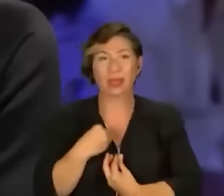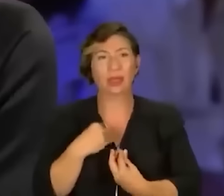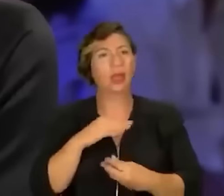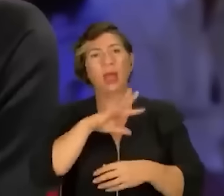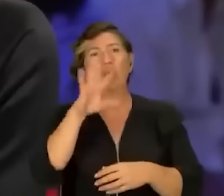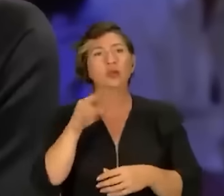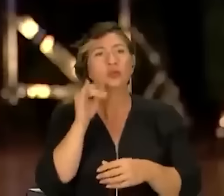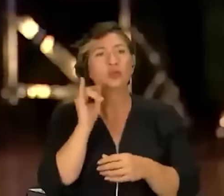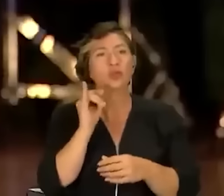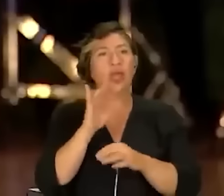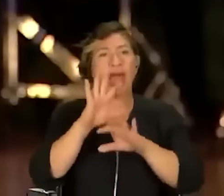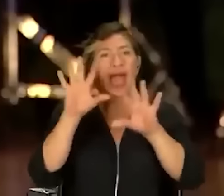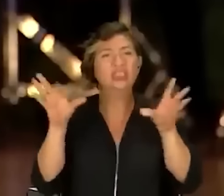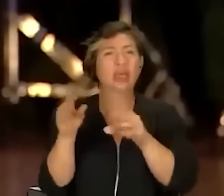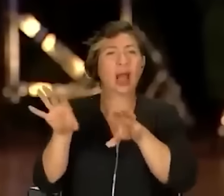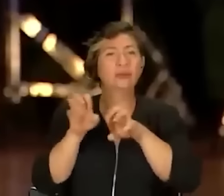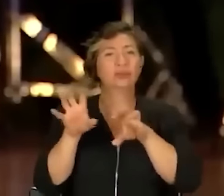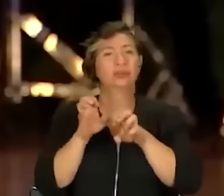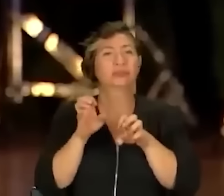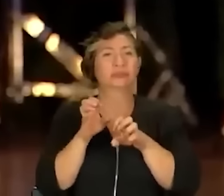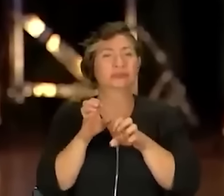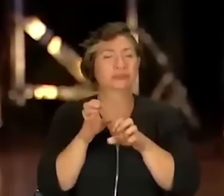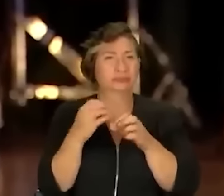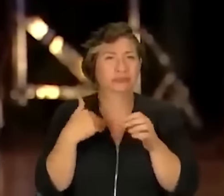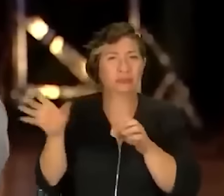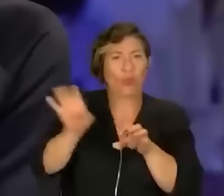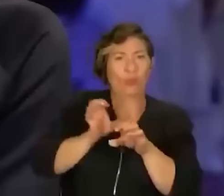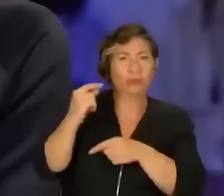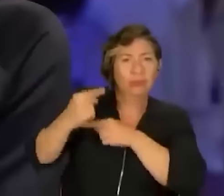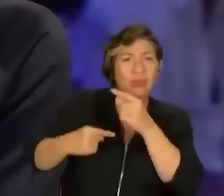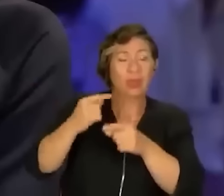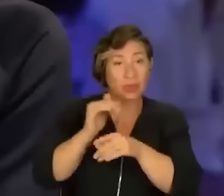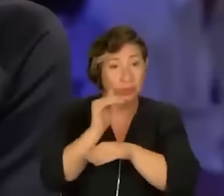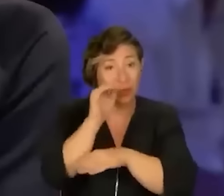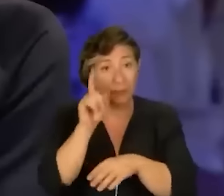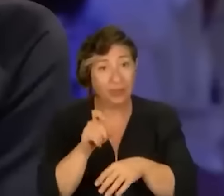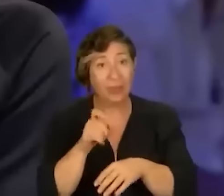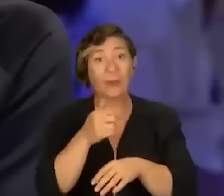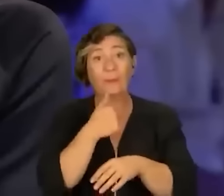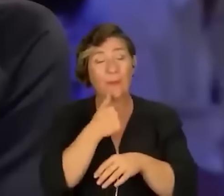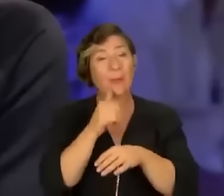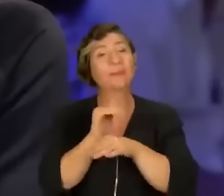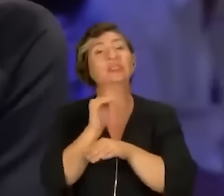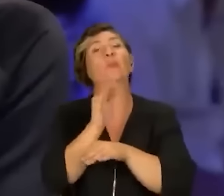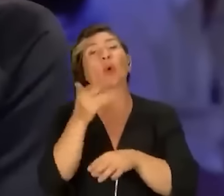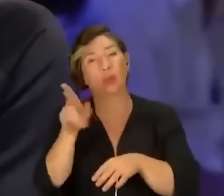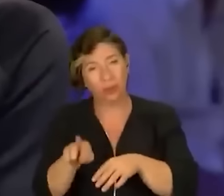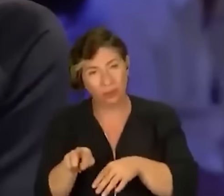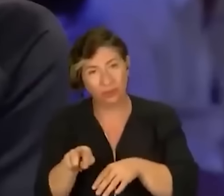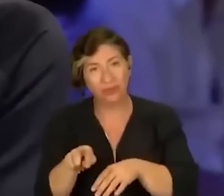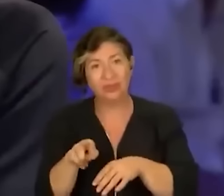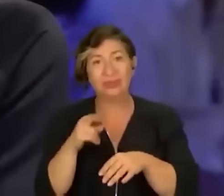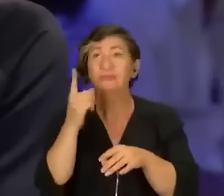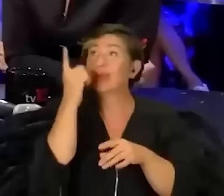güzel. Her türlü kötü her şeylerini almışım bu arada mübareklerin. Ne güzel. Güzel. Hayattalar mı efendim? Babam hayatta değil. Şu an